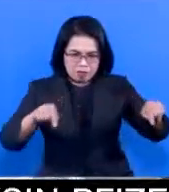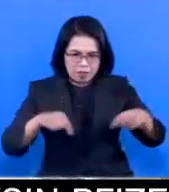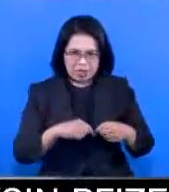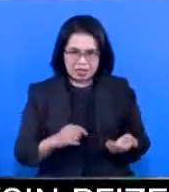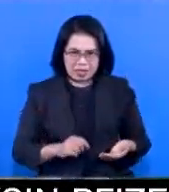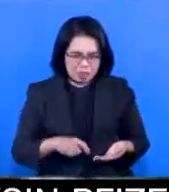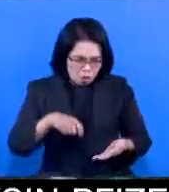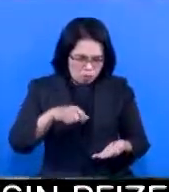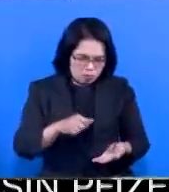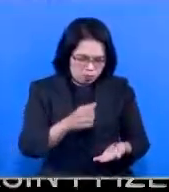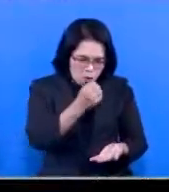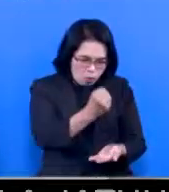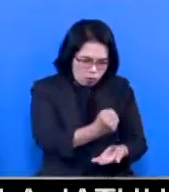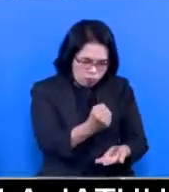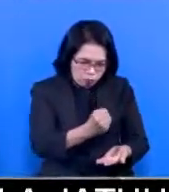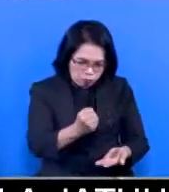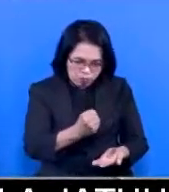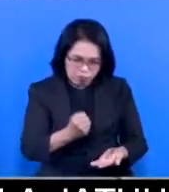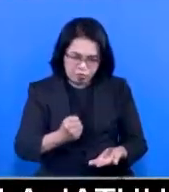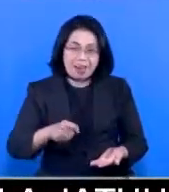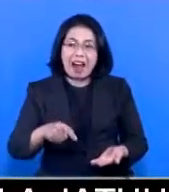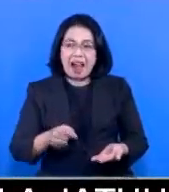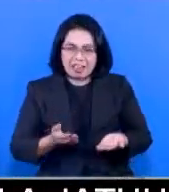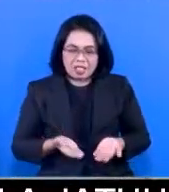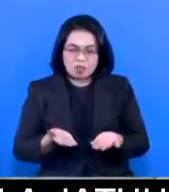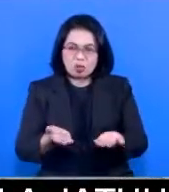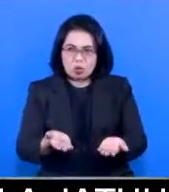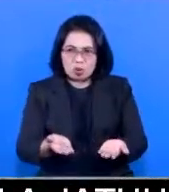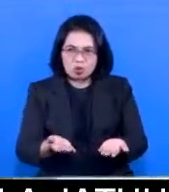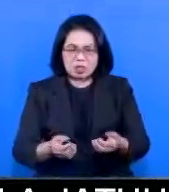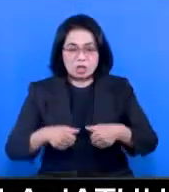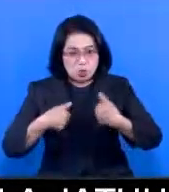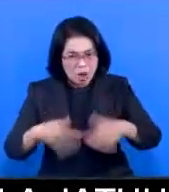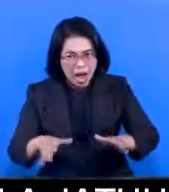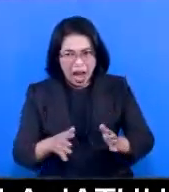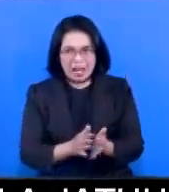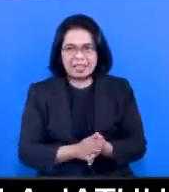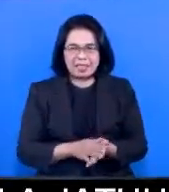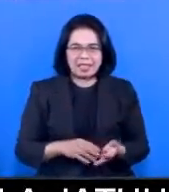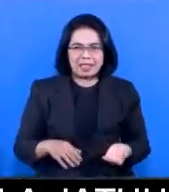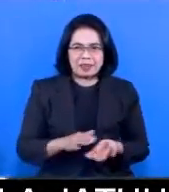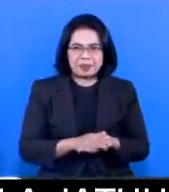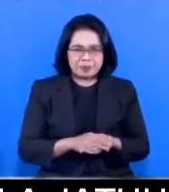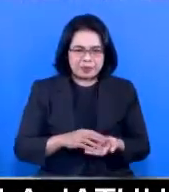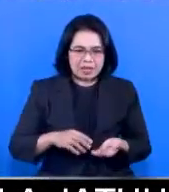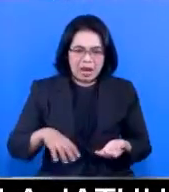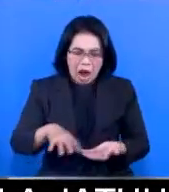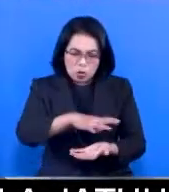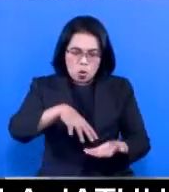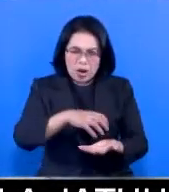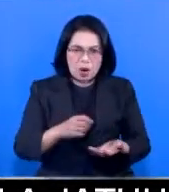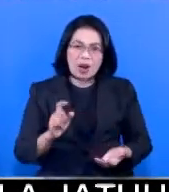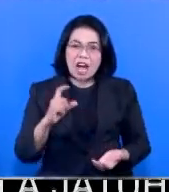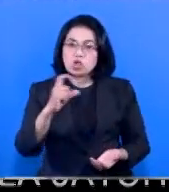menit. Setelah matang, adonan coklat brownies diletakkan di atas motif batik, kemudian dikukus hingga matang.